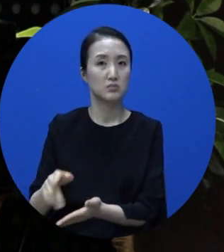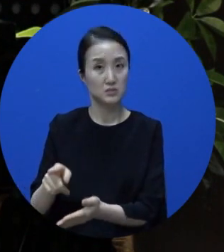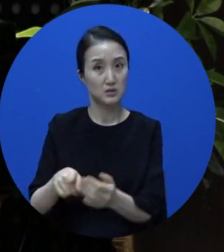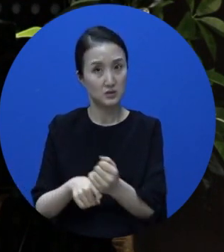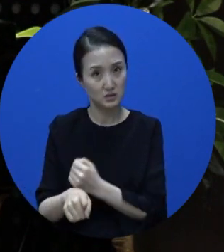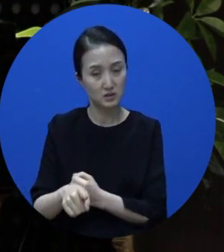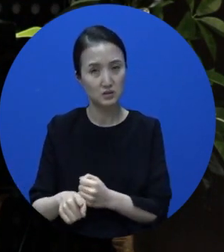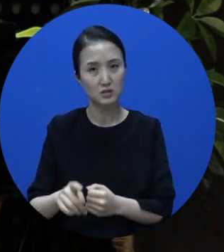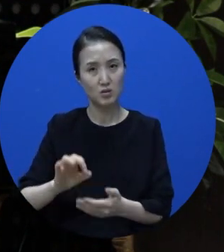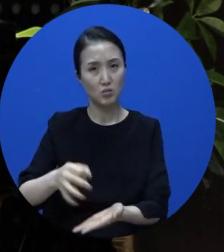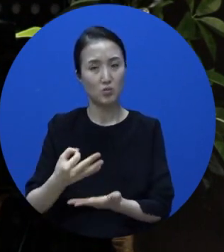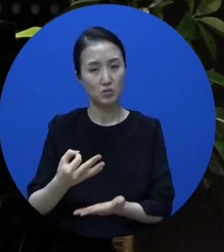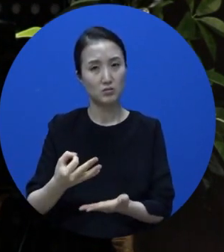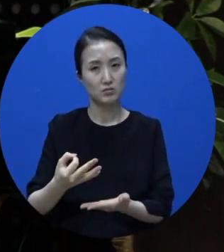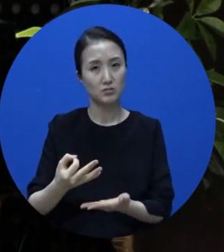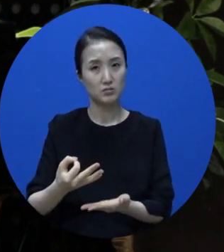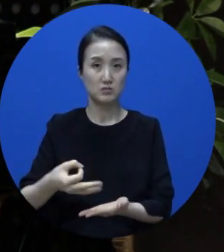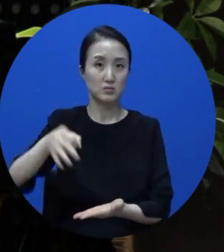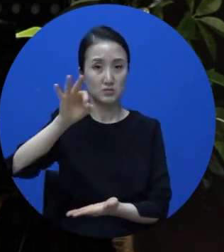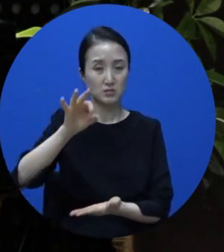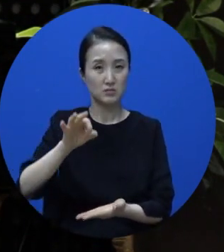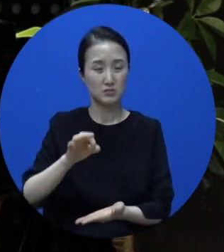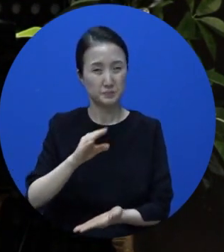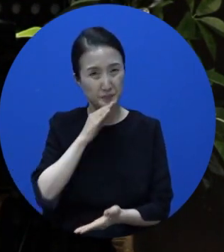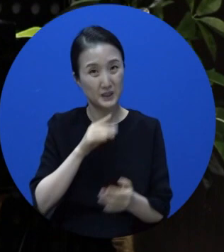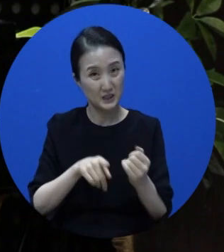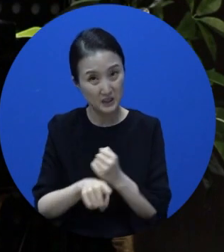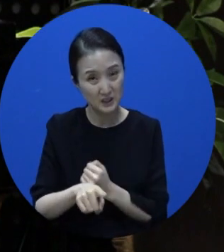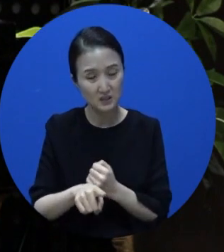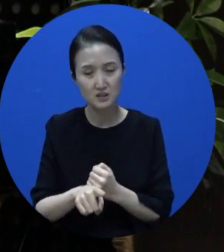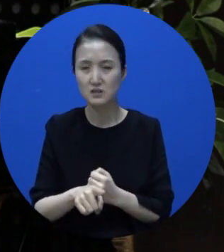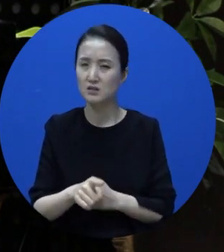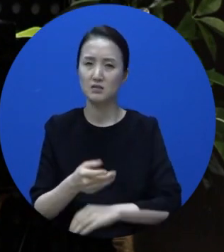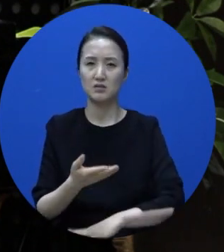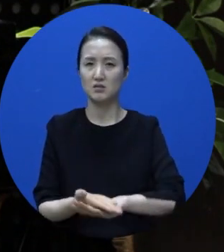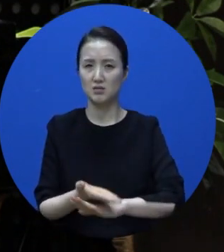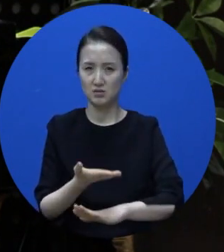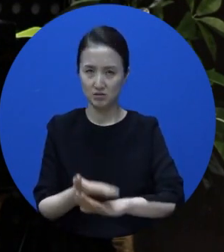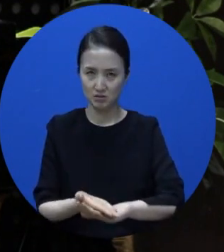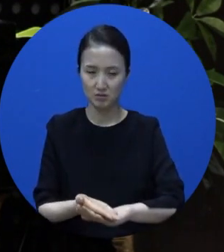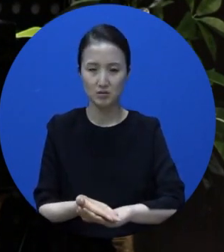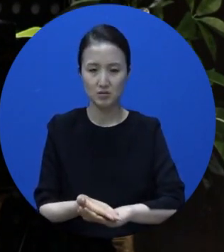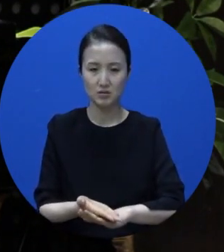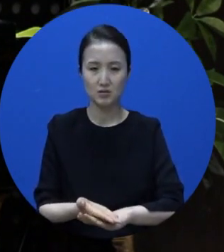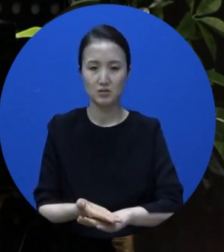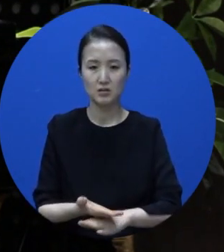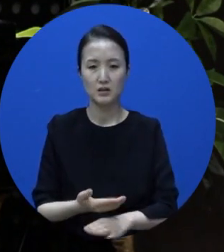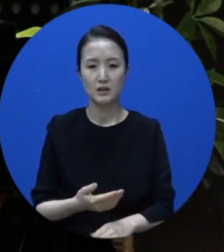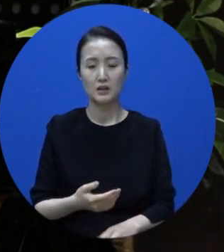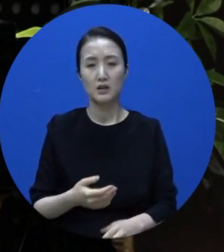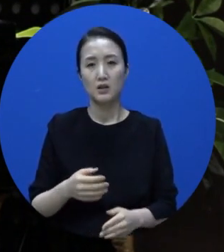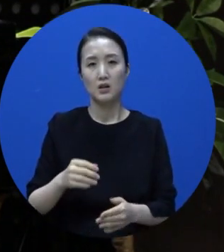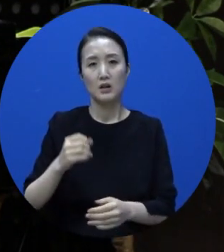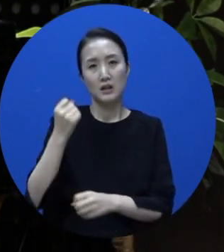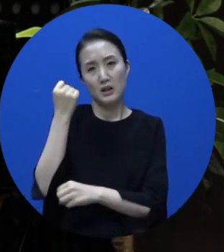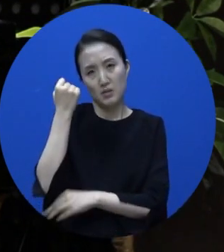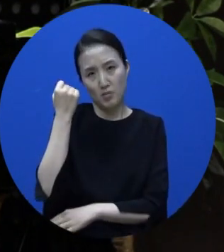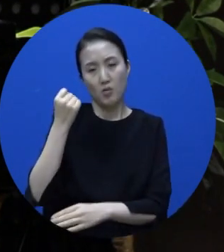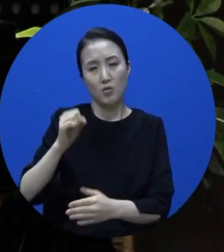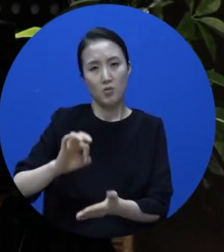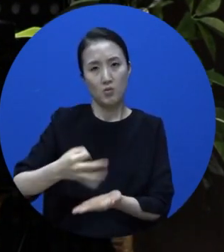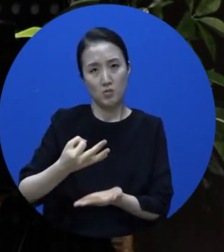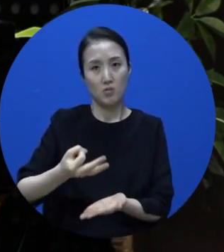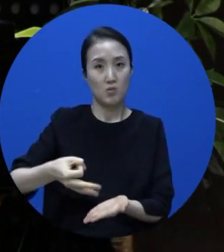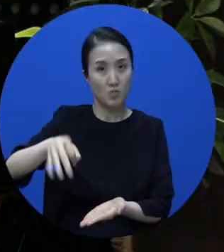것이다 그럼 정말 이게 소득이 늘어나는 것이야 아닐 수 있겠다 그것도 우리는